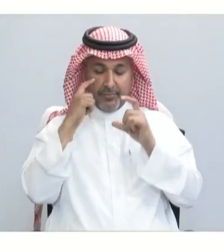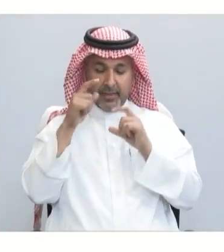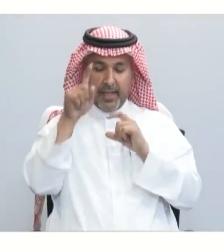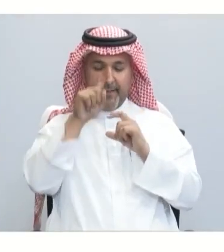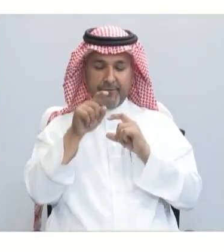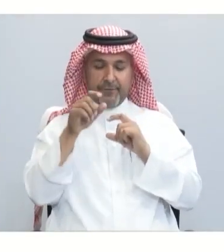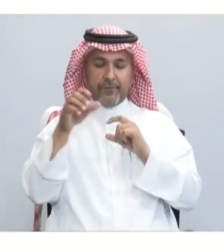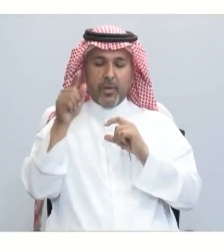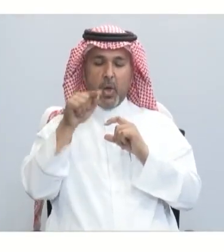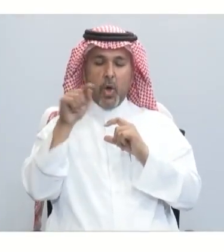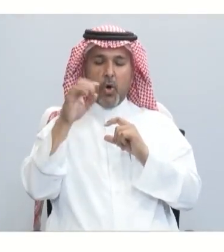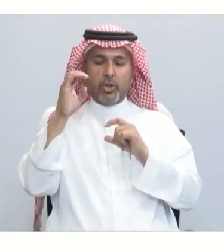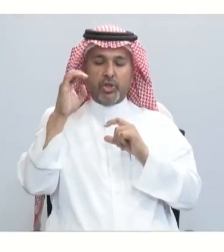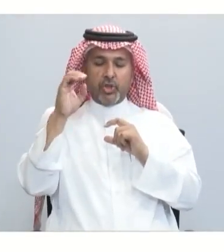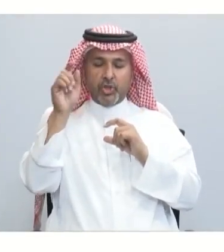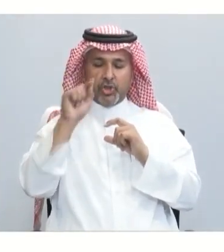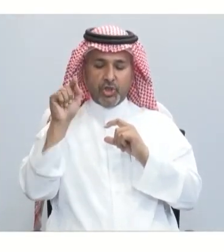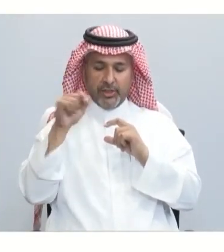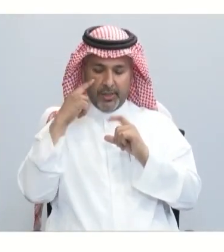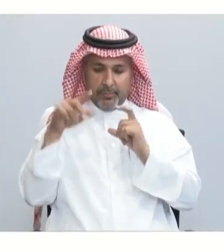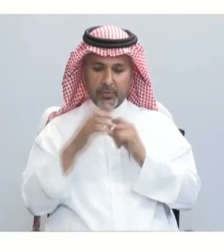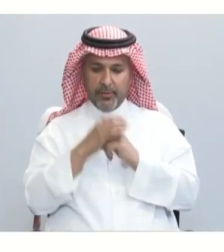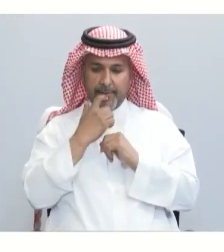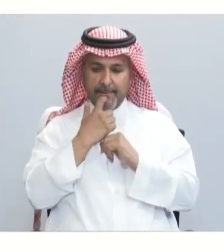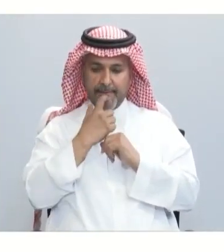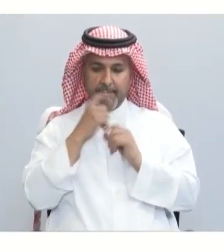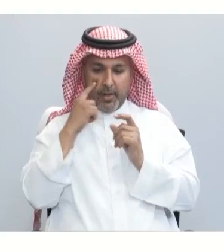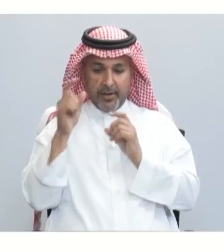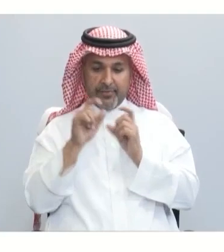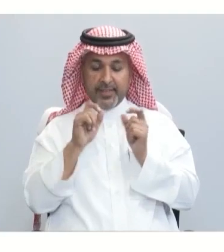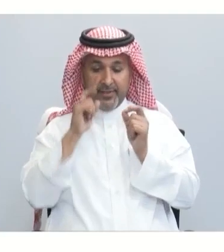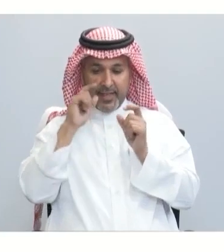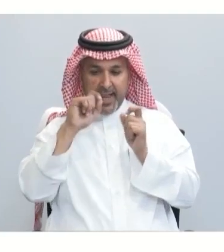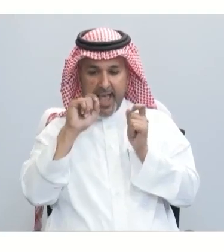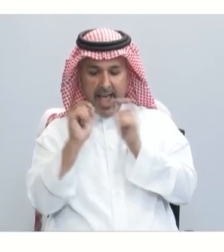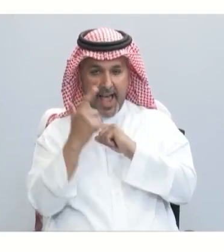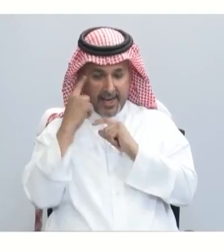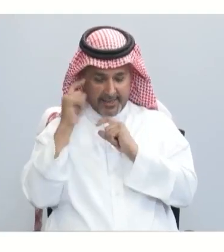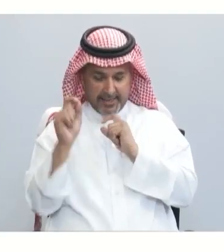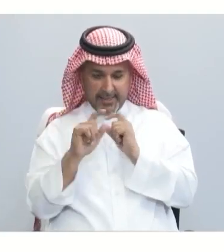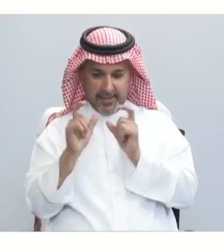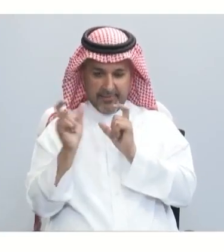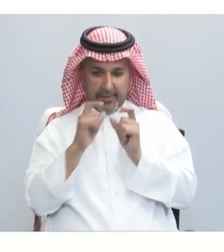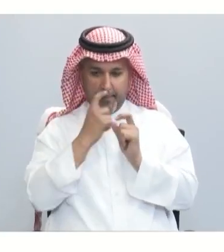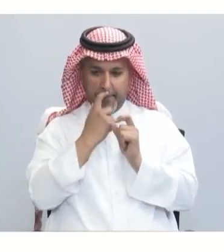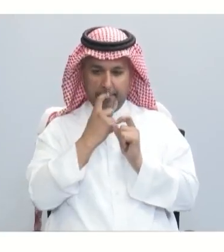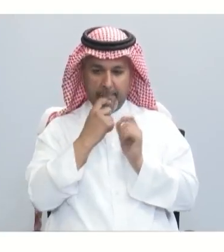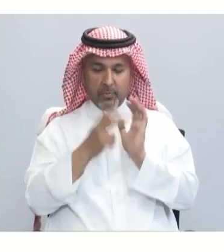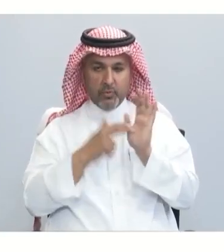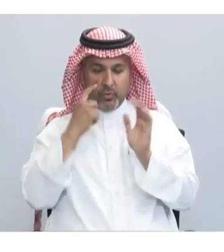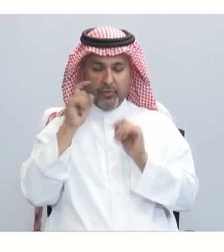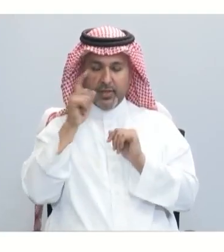يساوي جي تركيب اف اوف اكس لازم يساوي الداله المحايده اللي هي